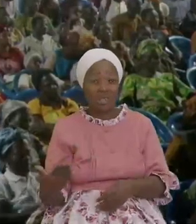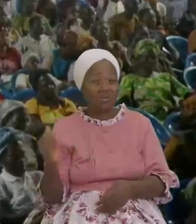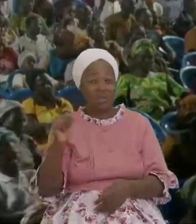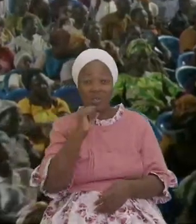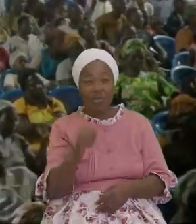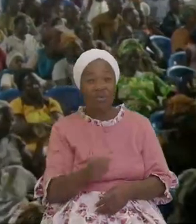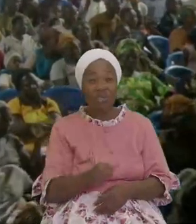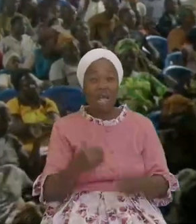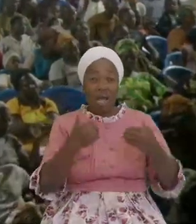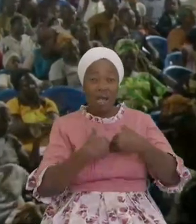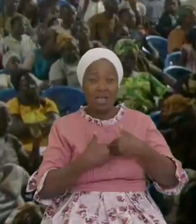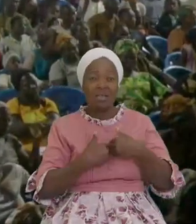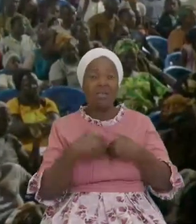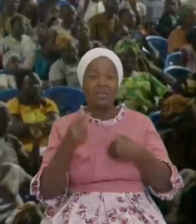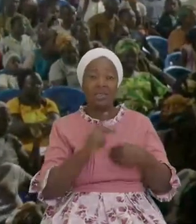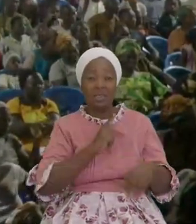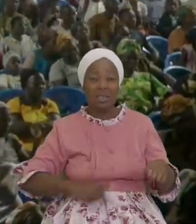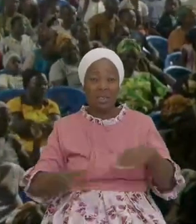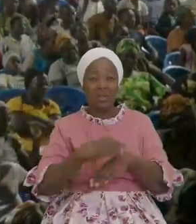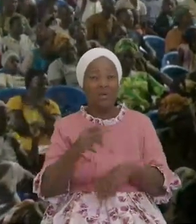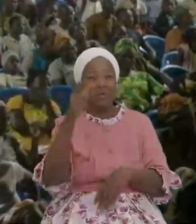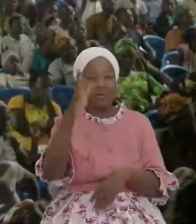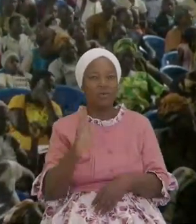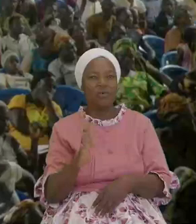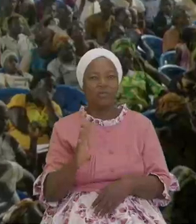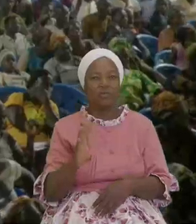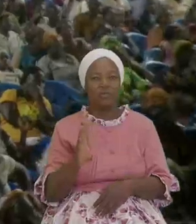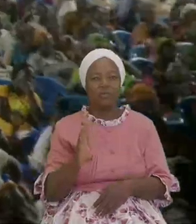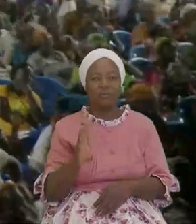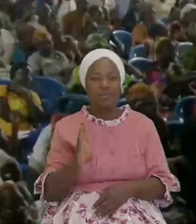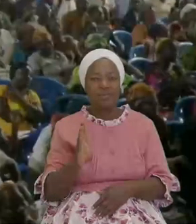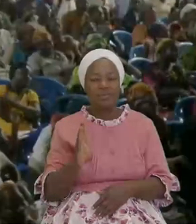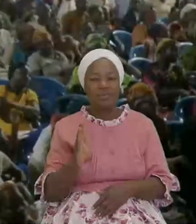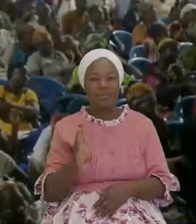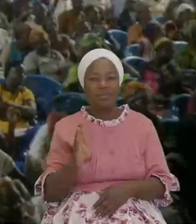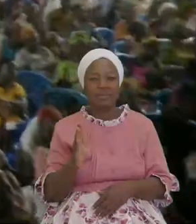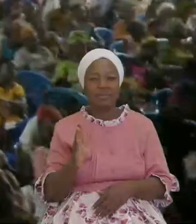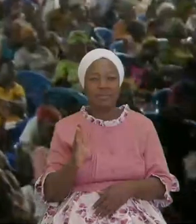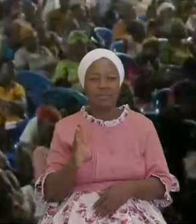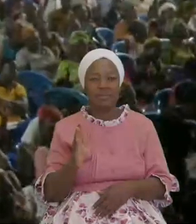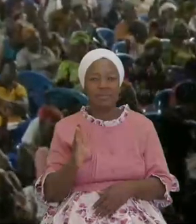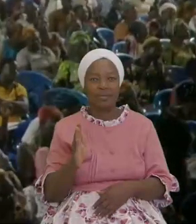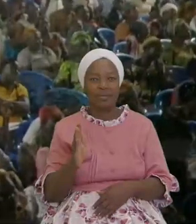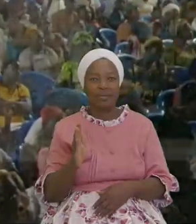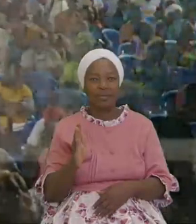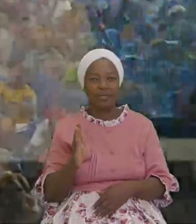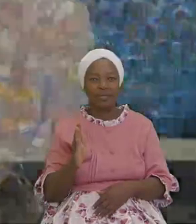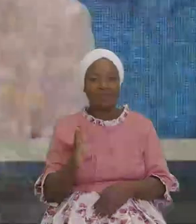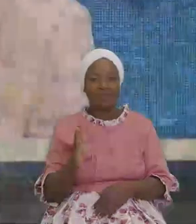Parce que ceux qui font ces choses n'hériteront point le royaume de Dieu.